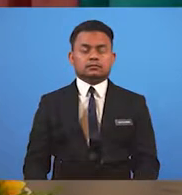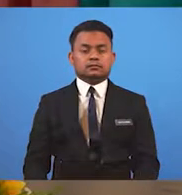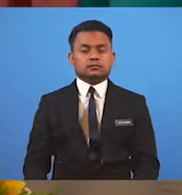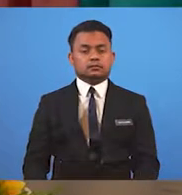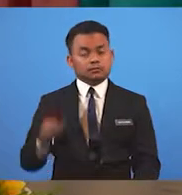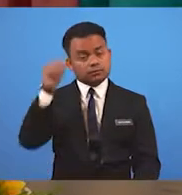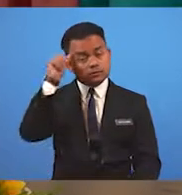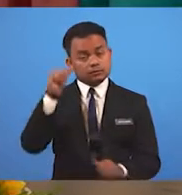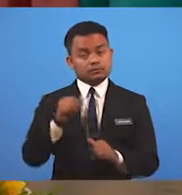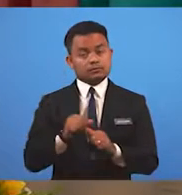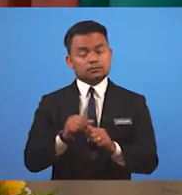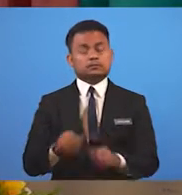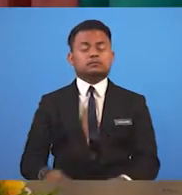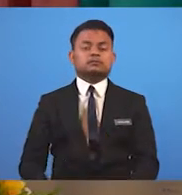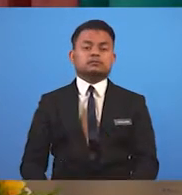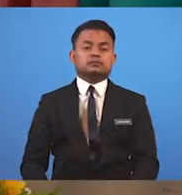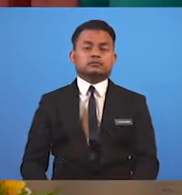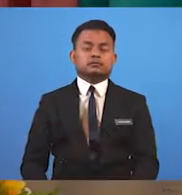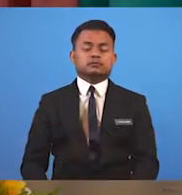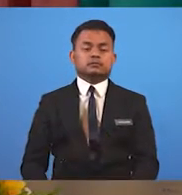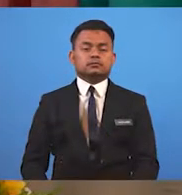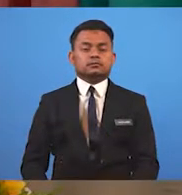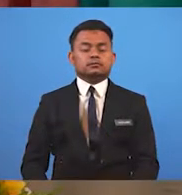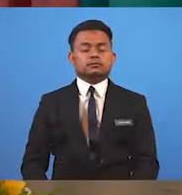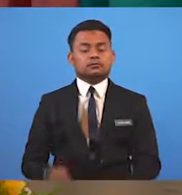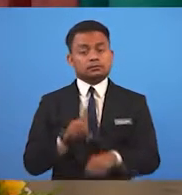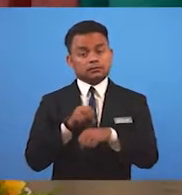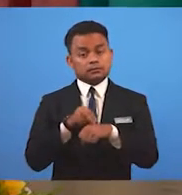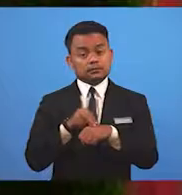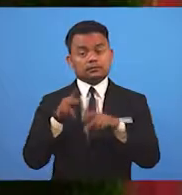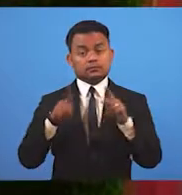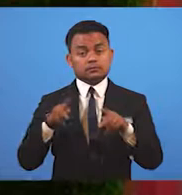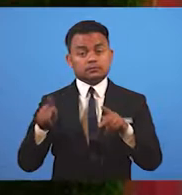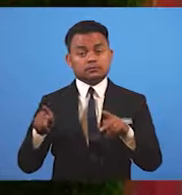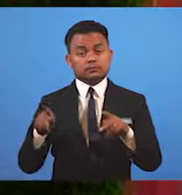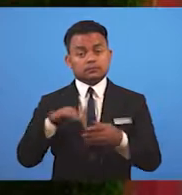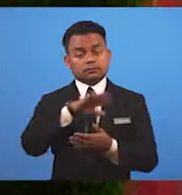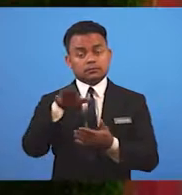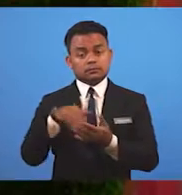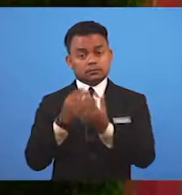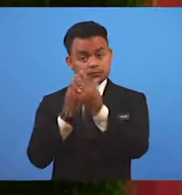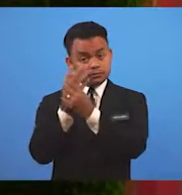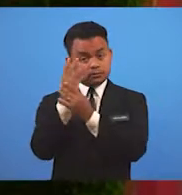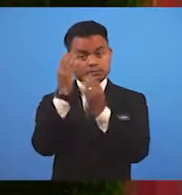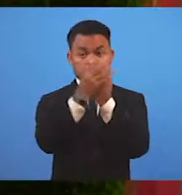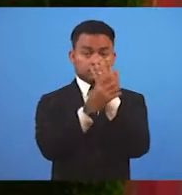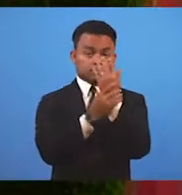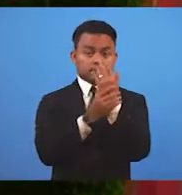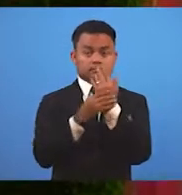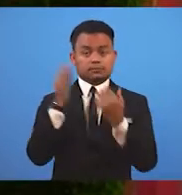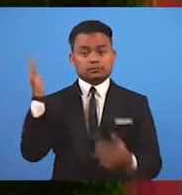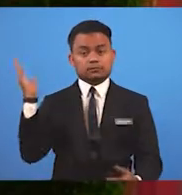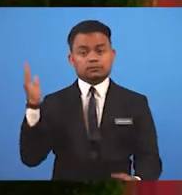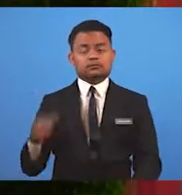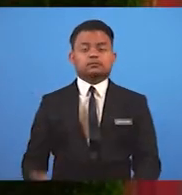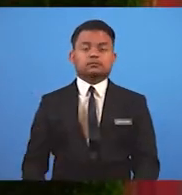lain, para pelajar dinasihatkan untuk menggunakan sarung tangan getah dan